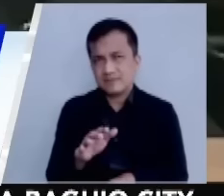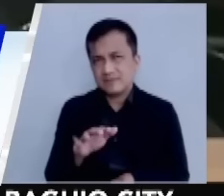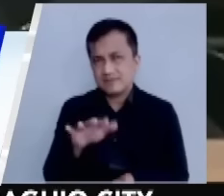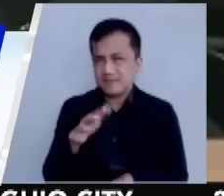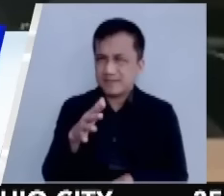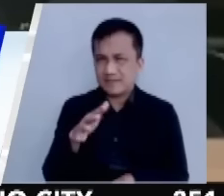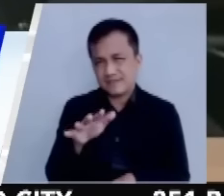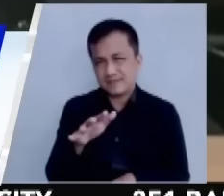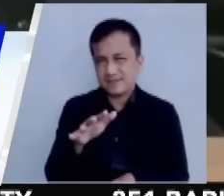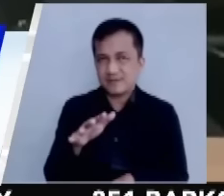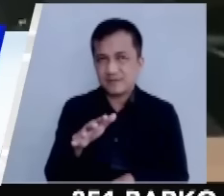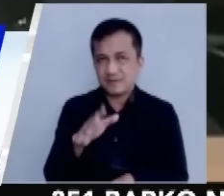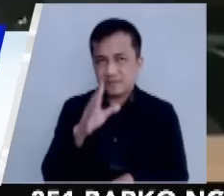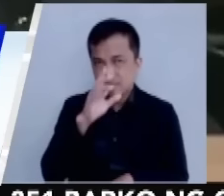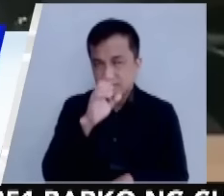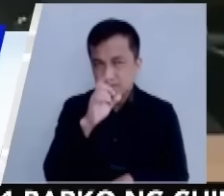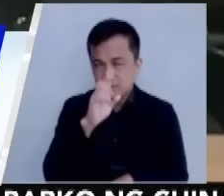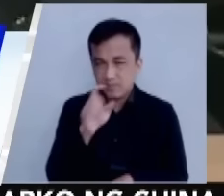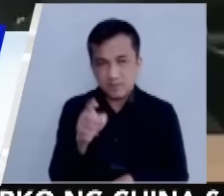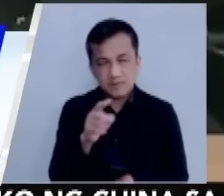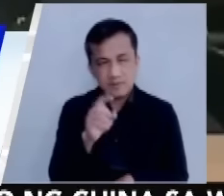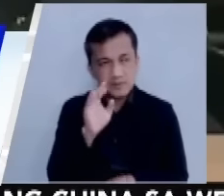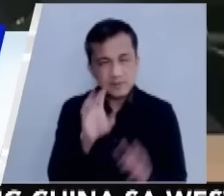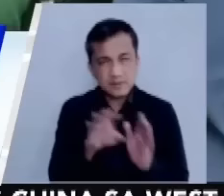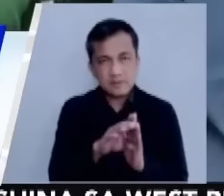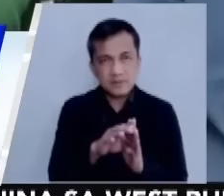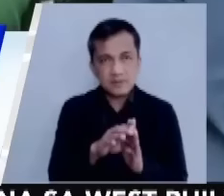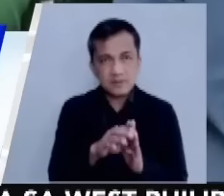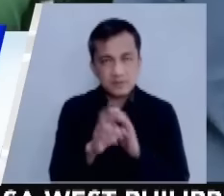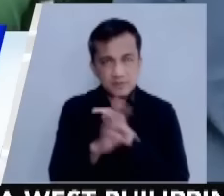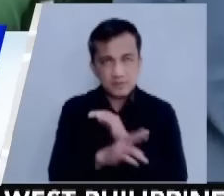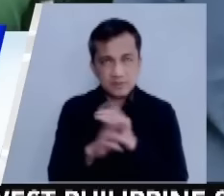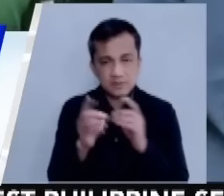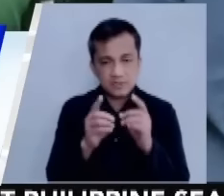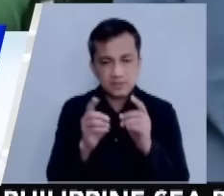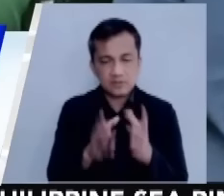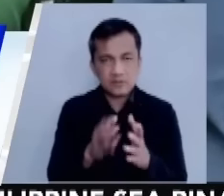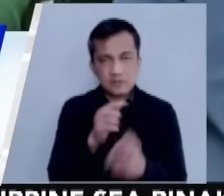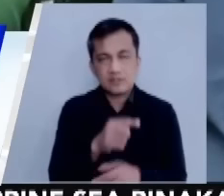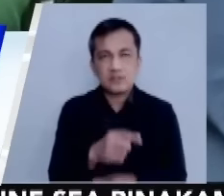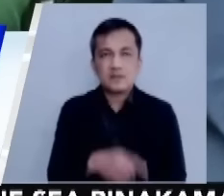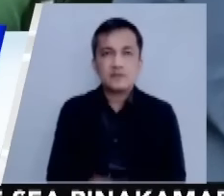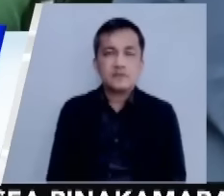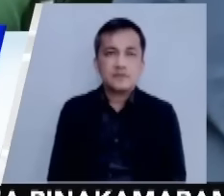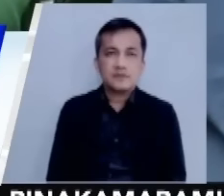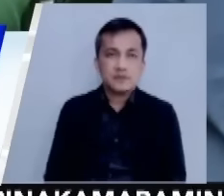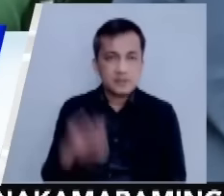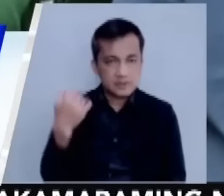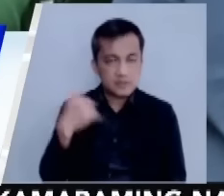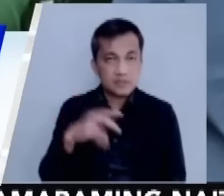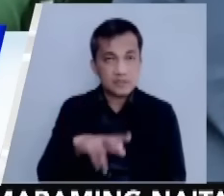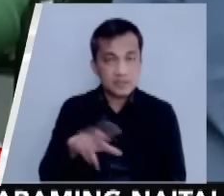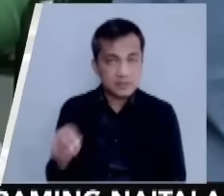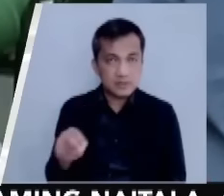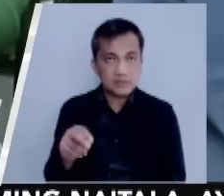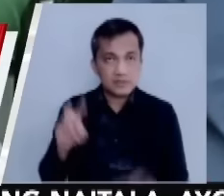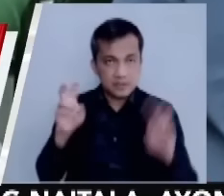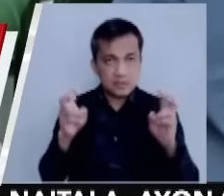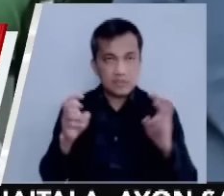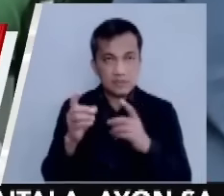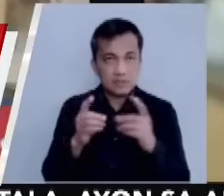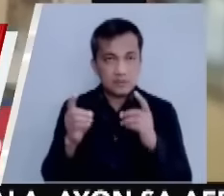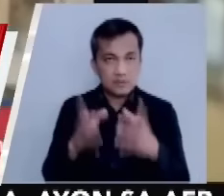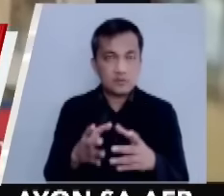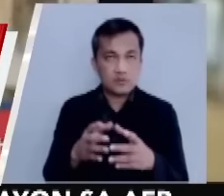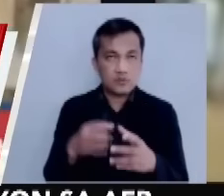mas lumang picture. Regional director pa siya. Yes, when he was still in Cagayan as the director, we know